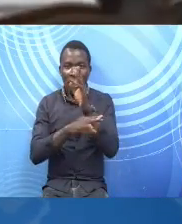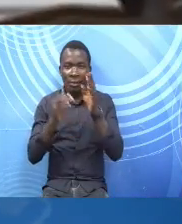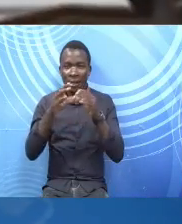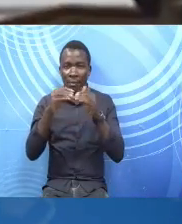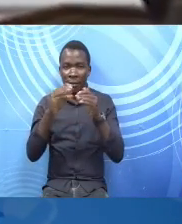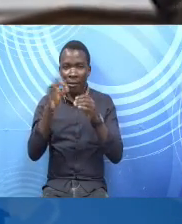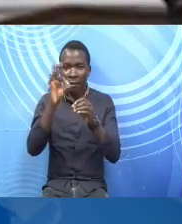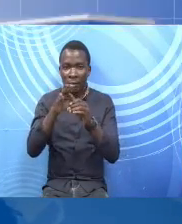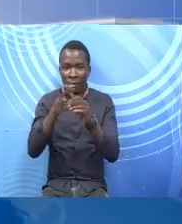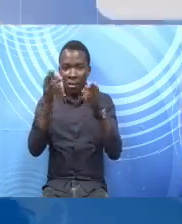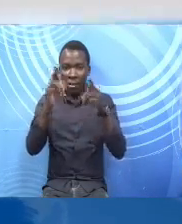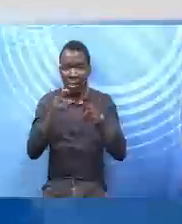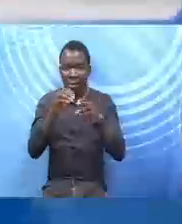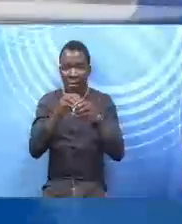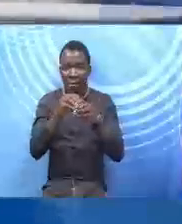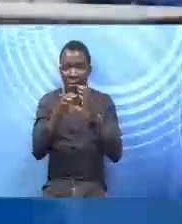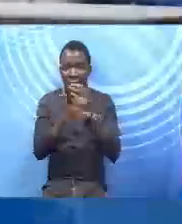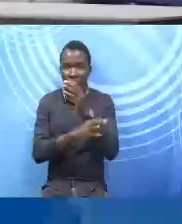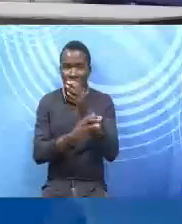gihugu cya Uganda.